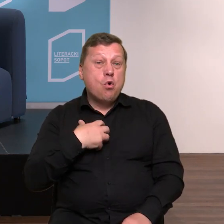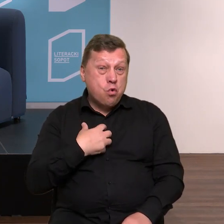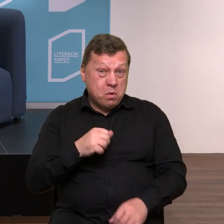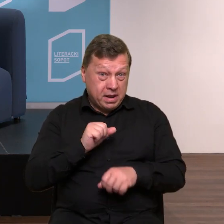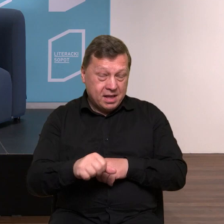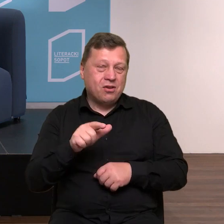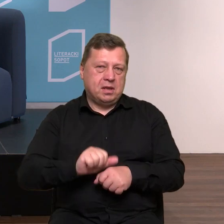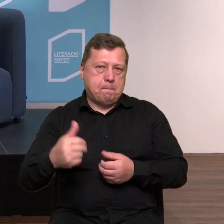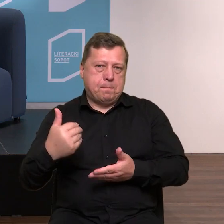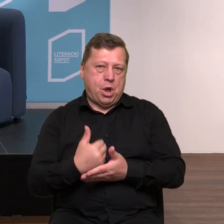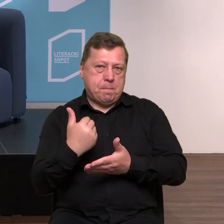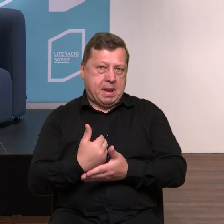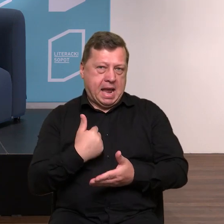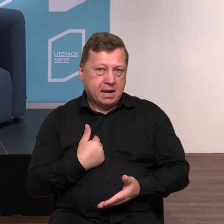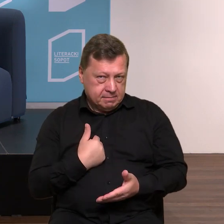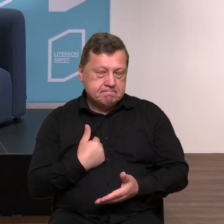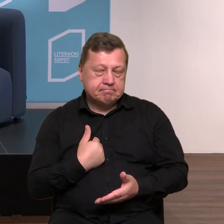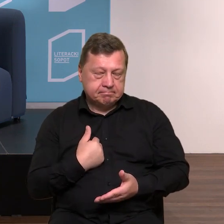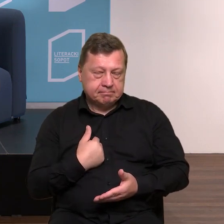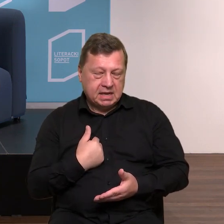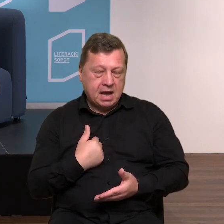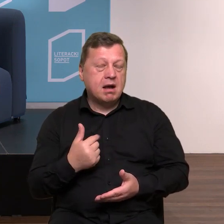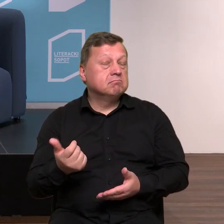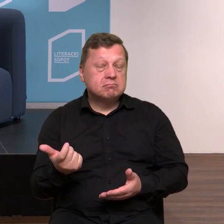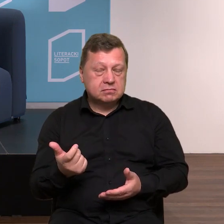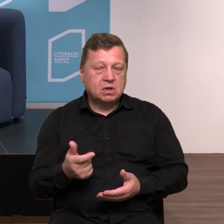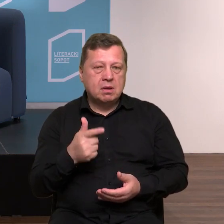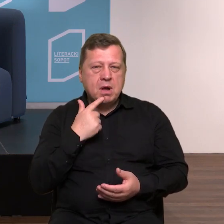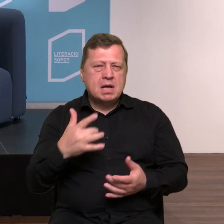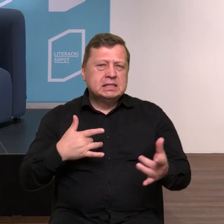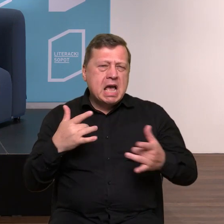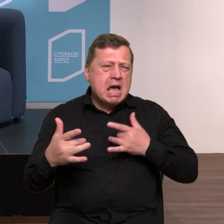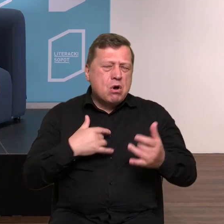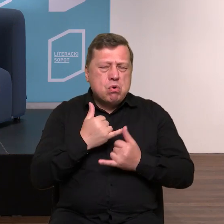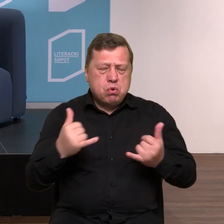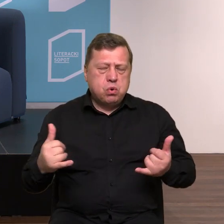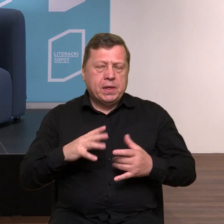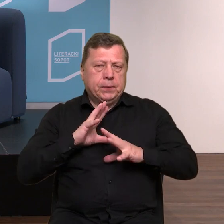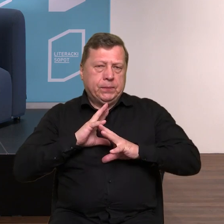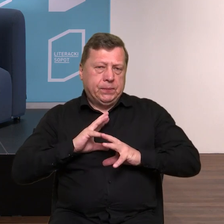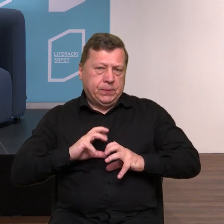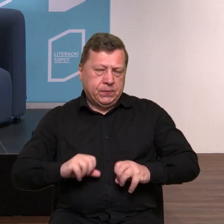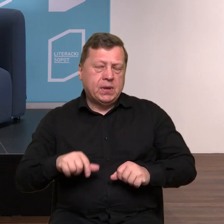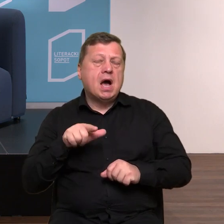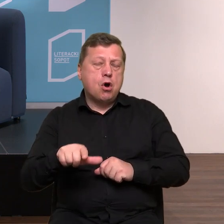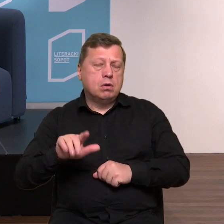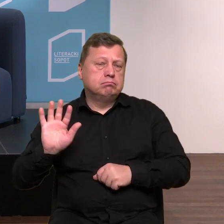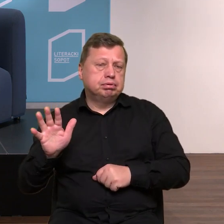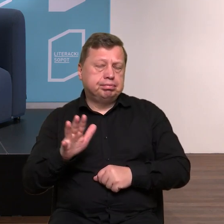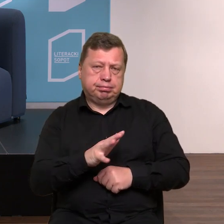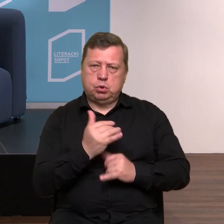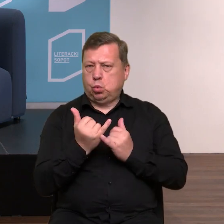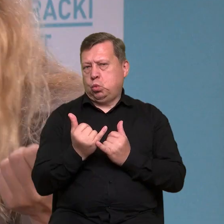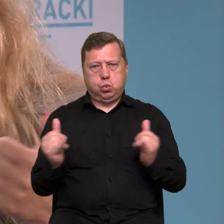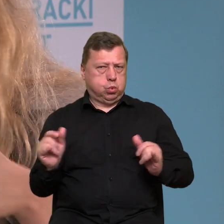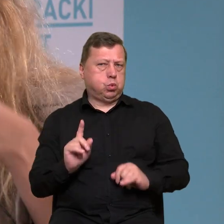pomaga, aby złagodzić ból. Są różne warianty tego.